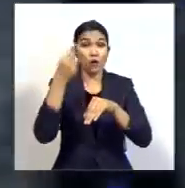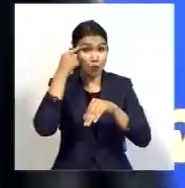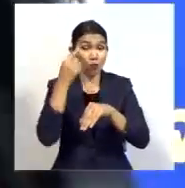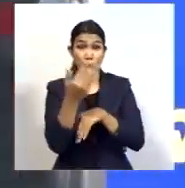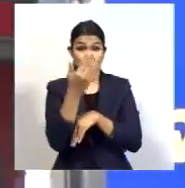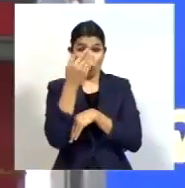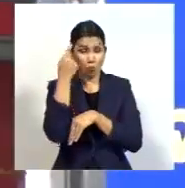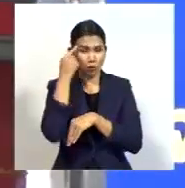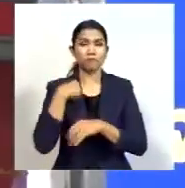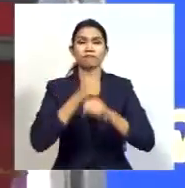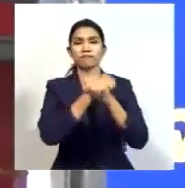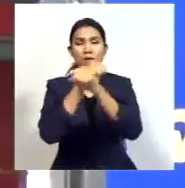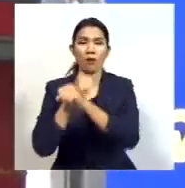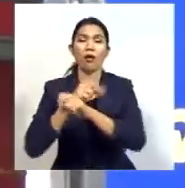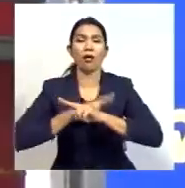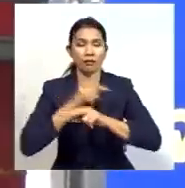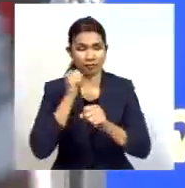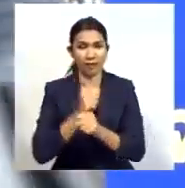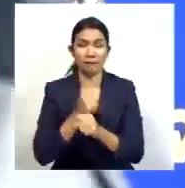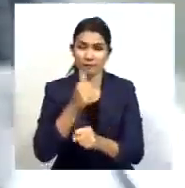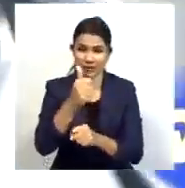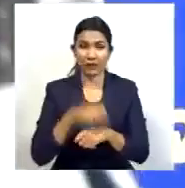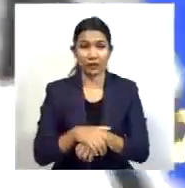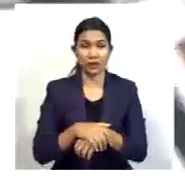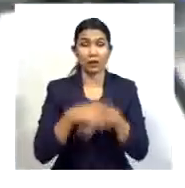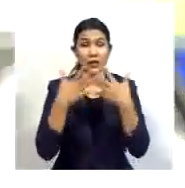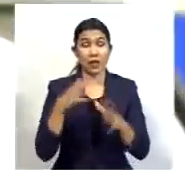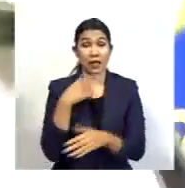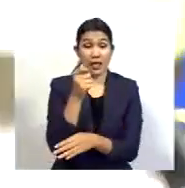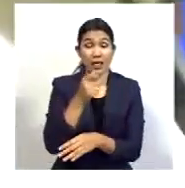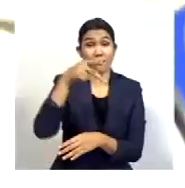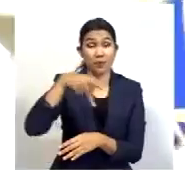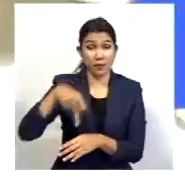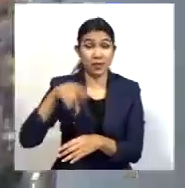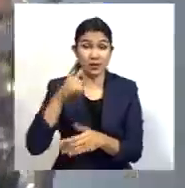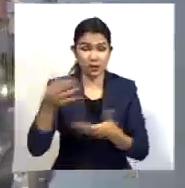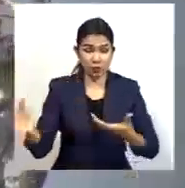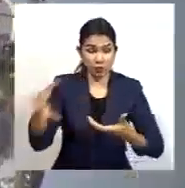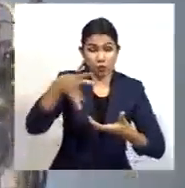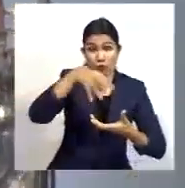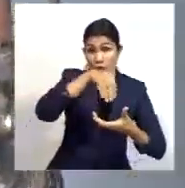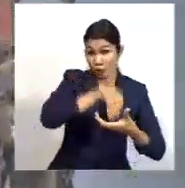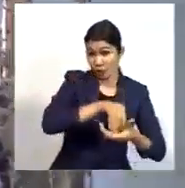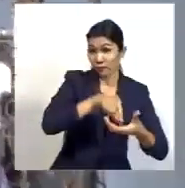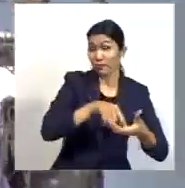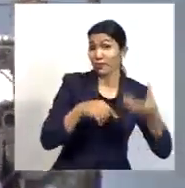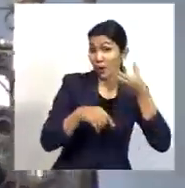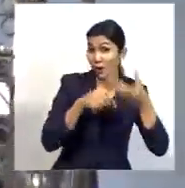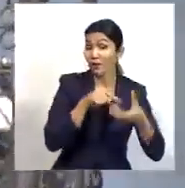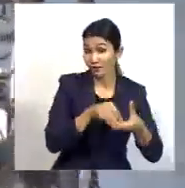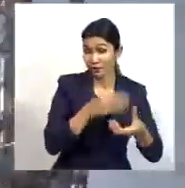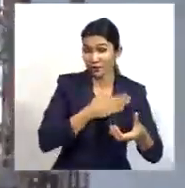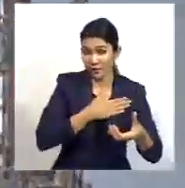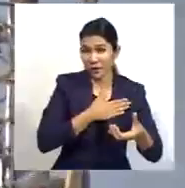ก็จะสามารถป้องกันตัวเองได้อย่างถูกต้องค่ะนอกจากแอปพลิเคชันที่จะโหลดใส่ในโทรศัพท์มือถือของแต่ละท่าน